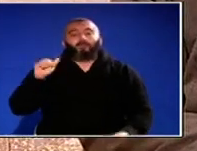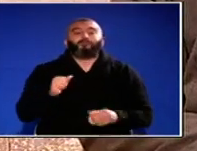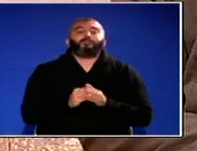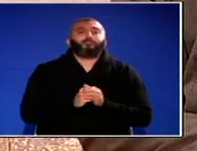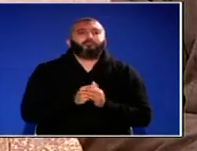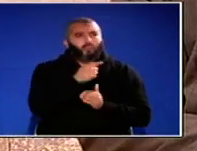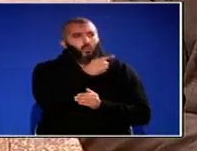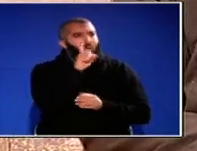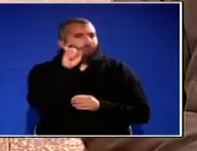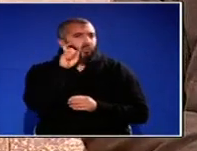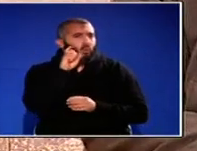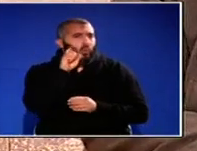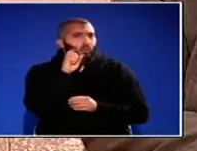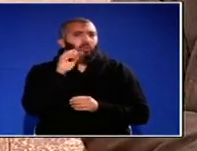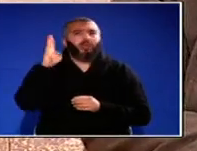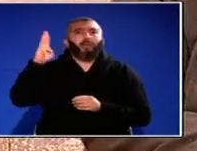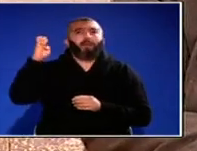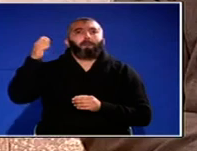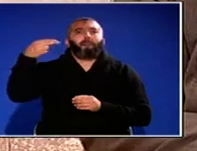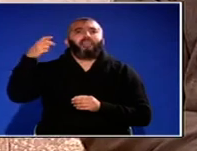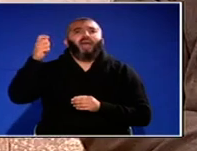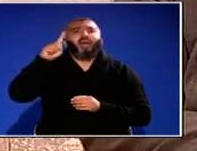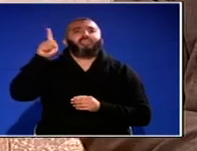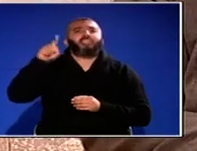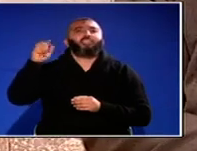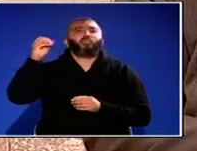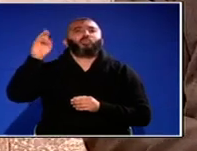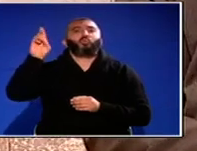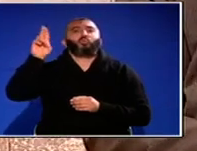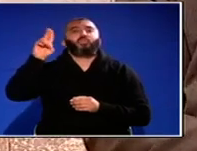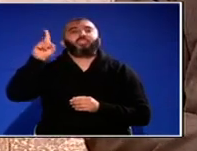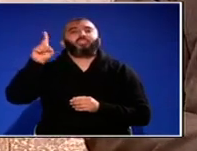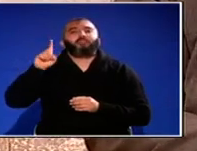في إشارات شيخنا عمار عبارات تدلل